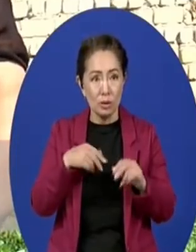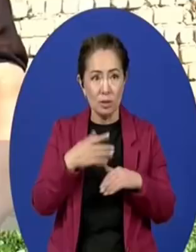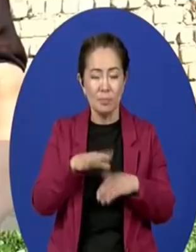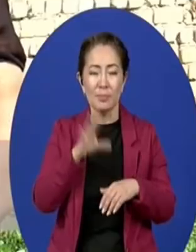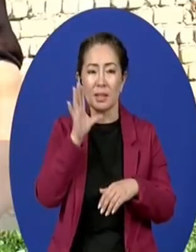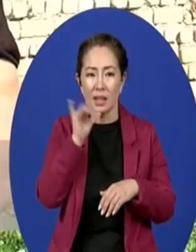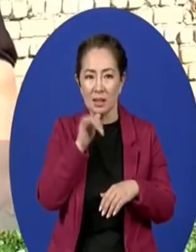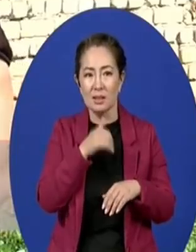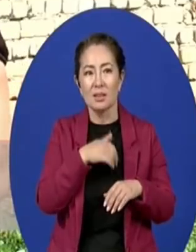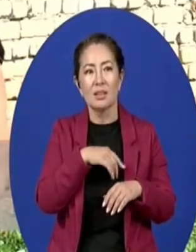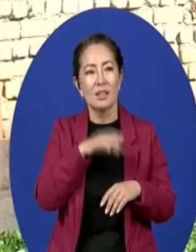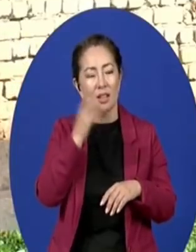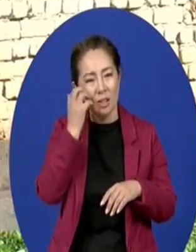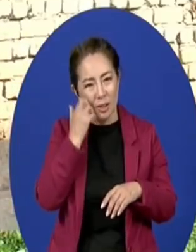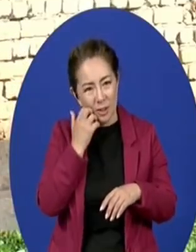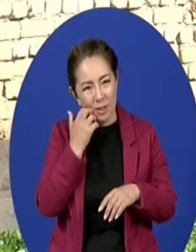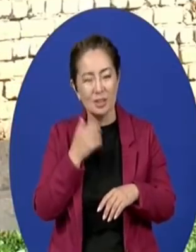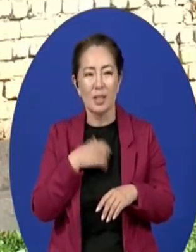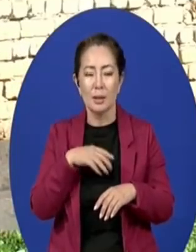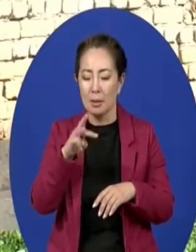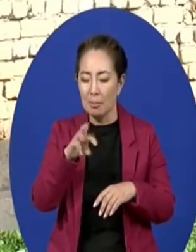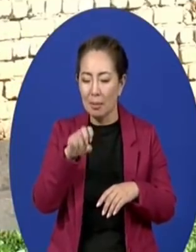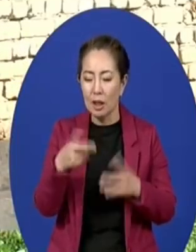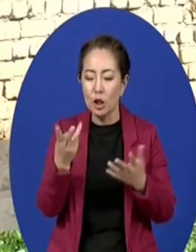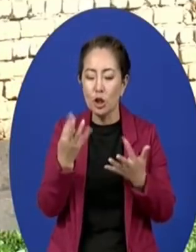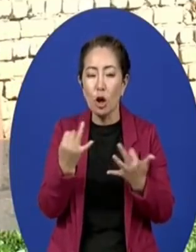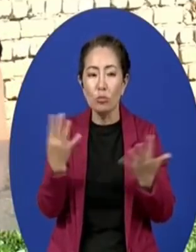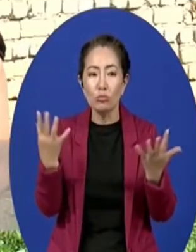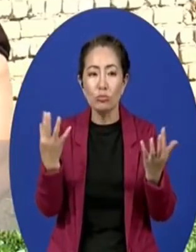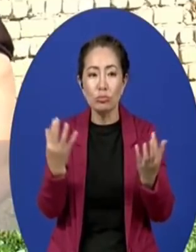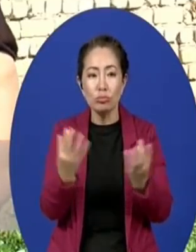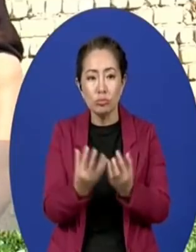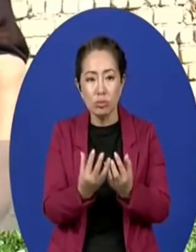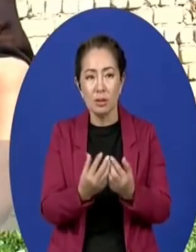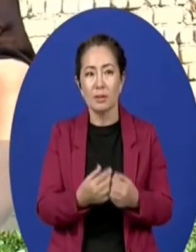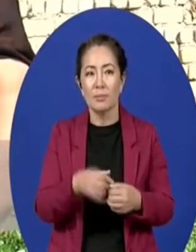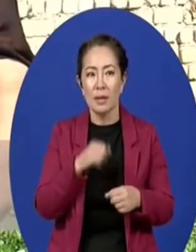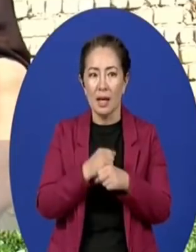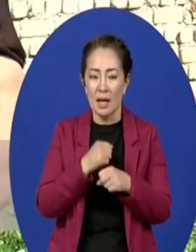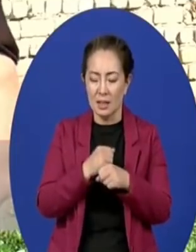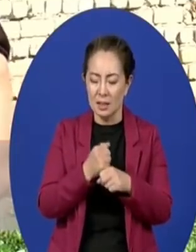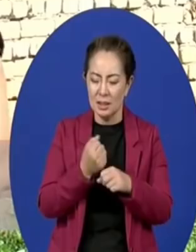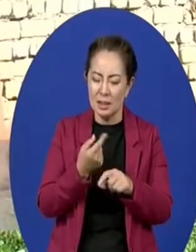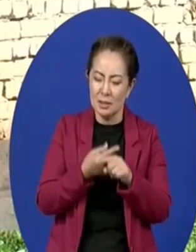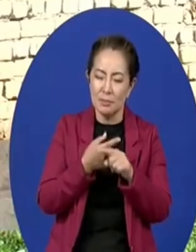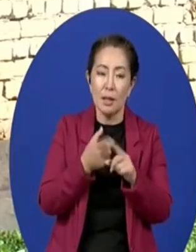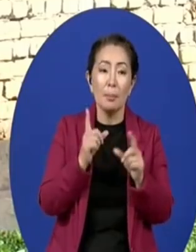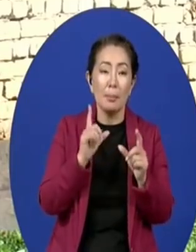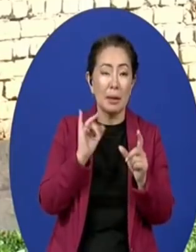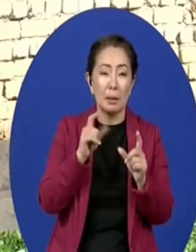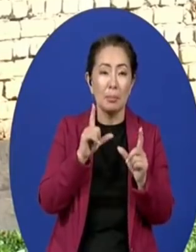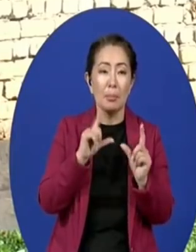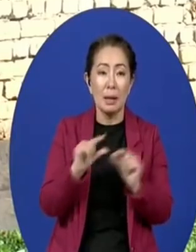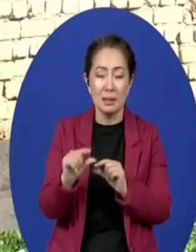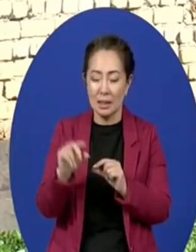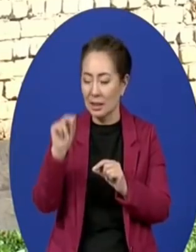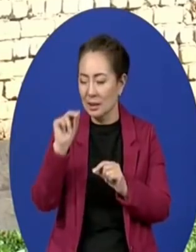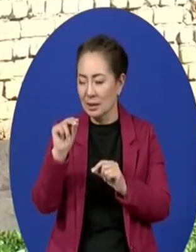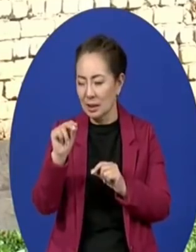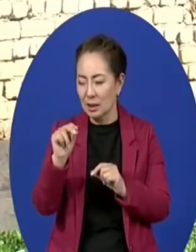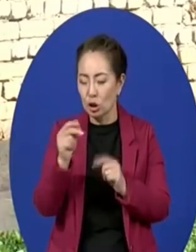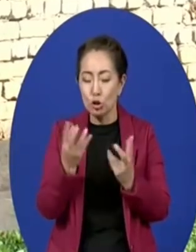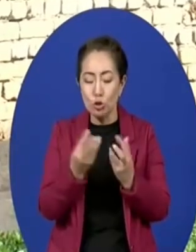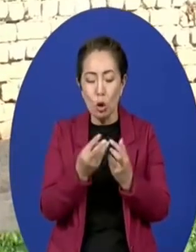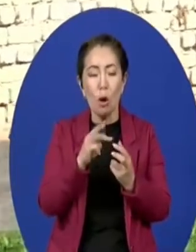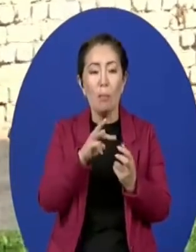нас маань жоохон хөгшрөөд малынхаа тоог арай нэг чөлөөд ажлын ачааллаа багасгаад чанартай